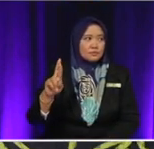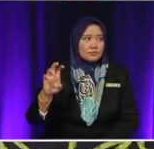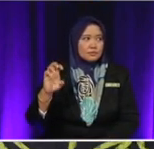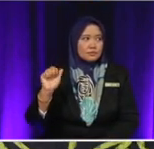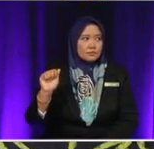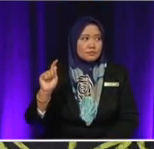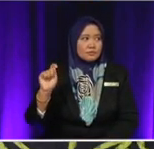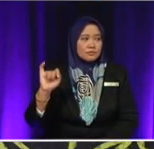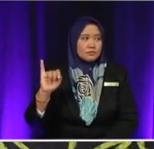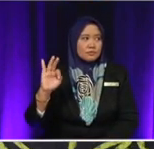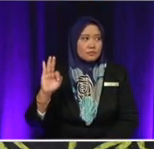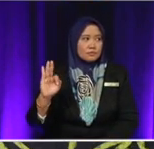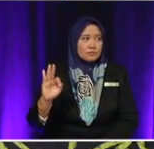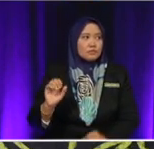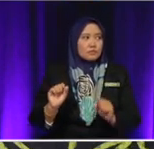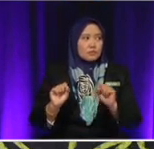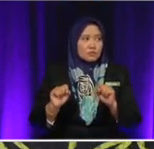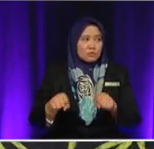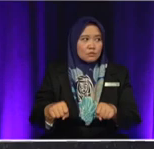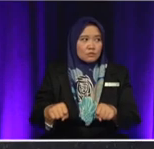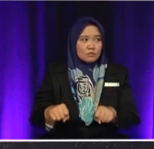asli dan bersifat generatif.